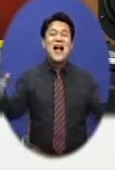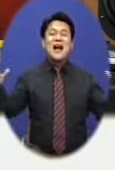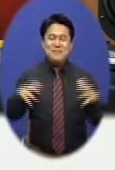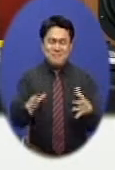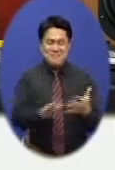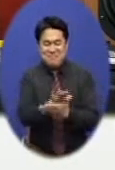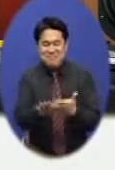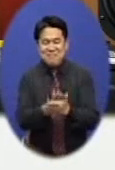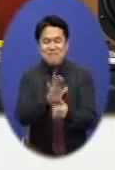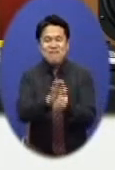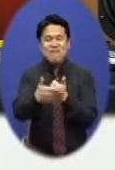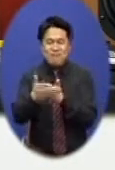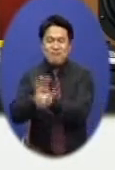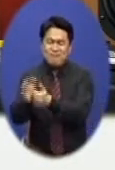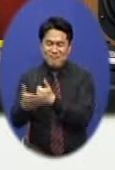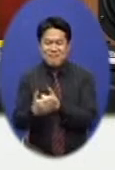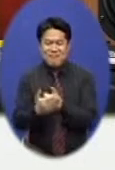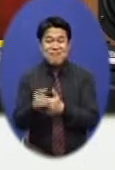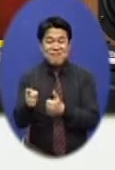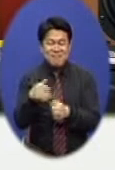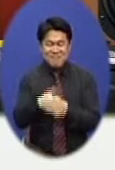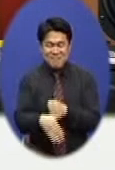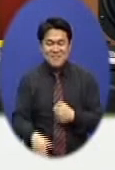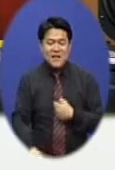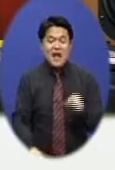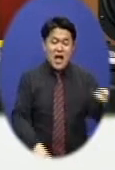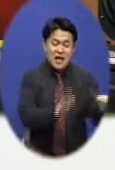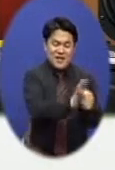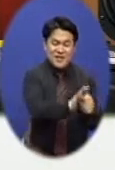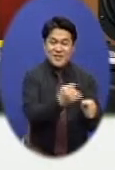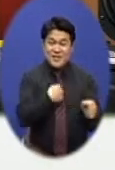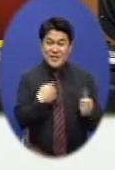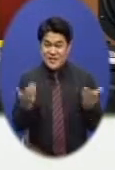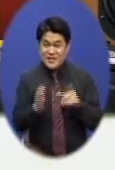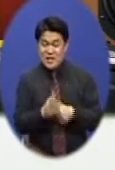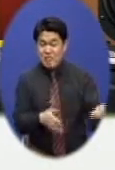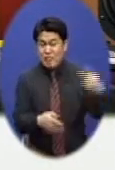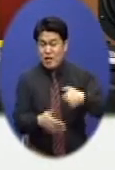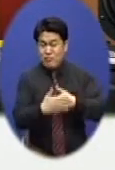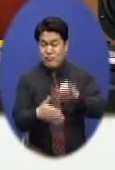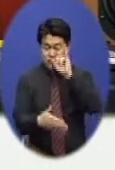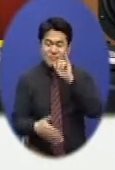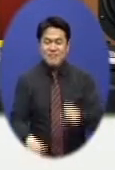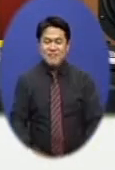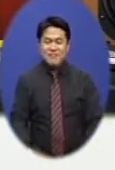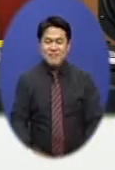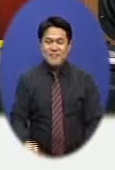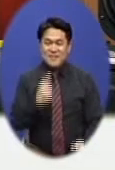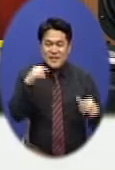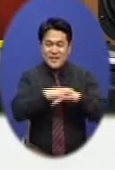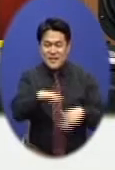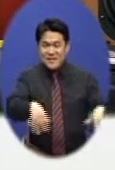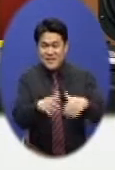같이 같이 이제 품앗이로 왔다 갔다 하면서 해요. 아, 그래요? 이제 이렇게 김치도 담으셔서 동네 분들도 이렇게 좀 네.